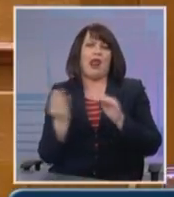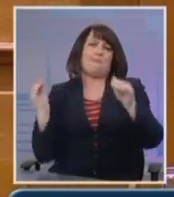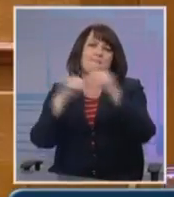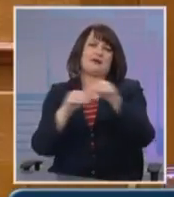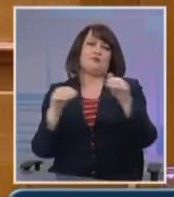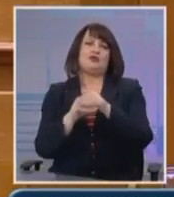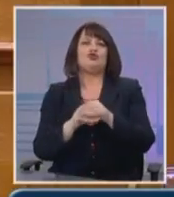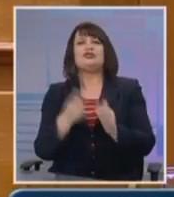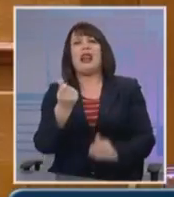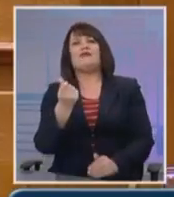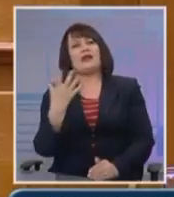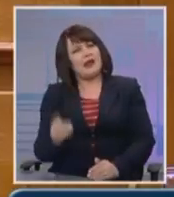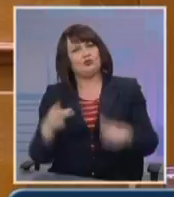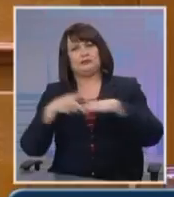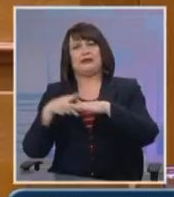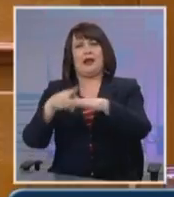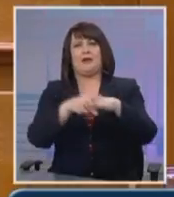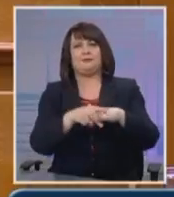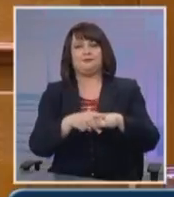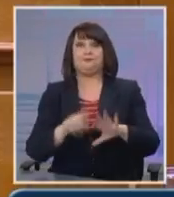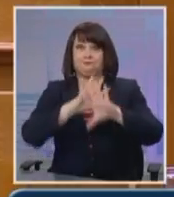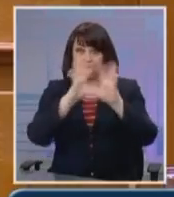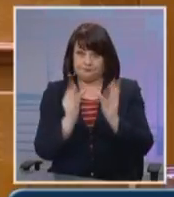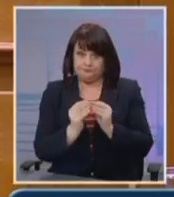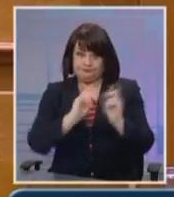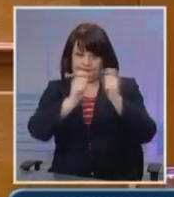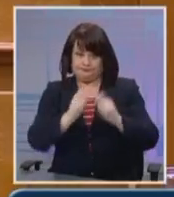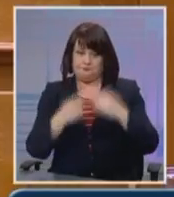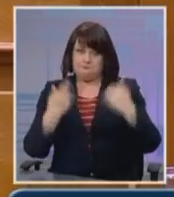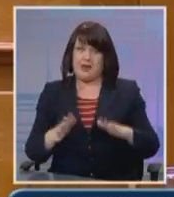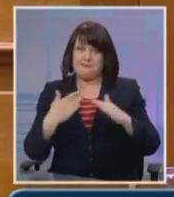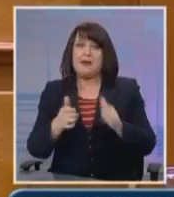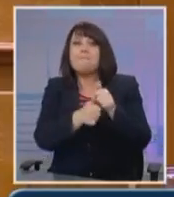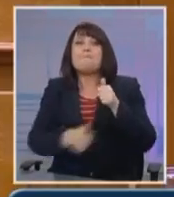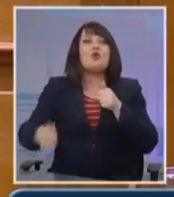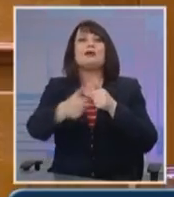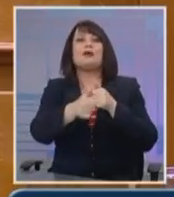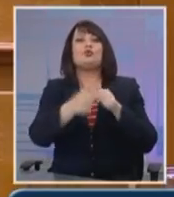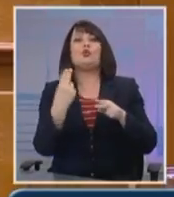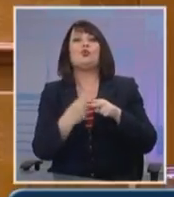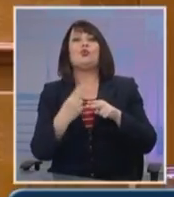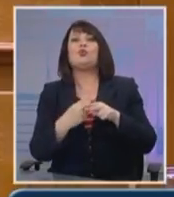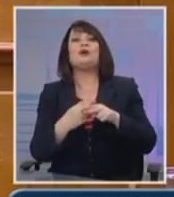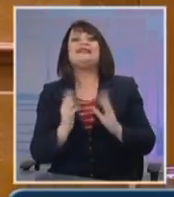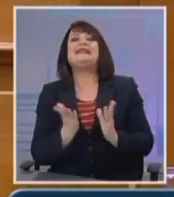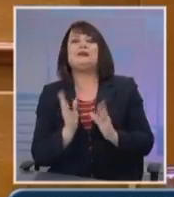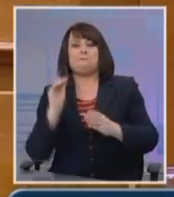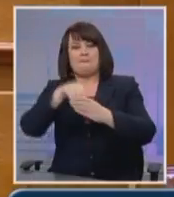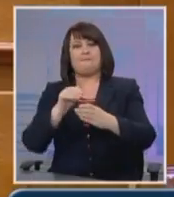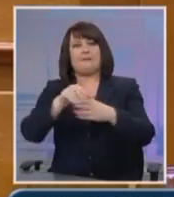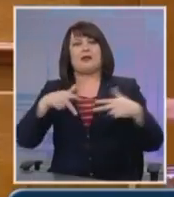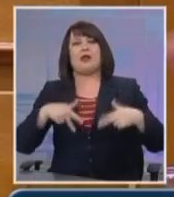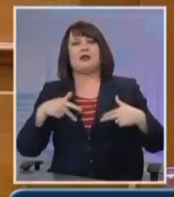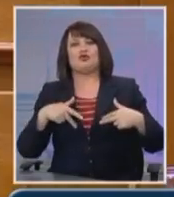τραπεζών. Και βέβαια ταυτόχρονα με αυτές τις μεταρρυθμίσεις η απόλυτη προτεραιότητα όλων των παρεμβάσεων και όλων